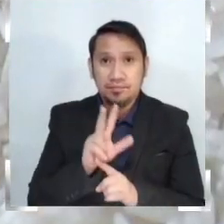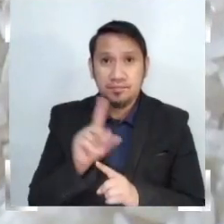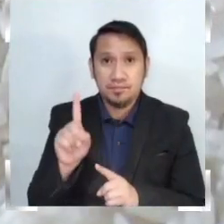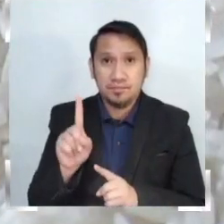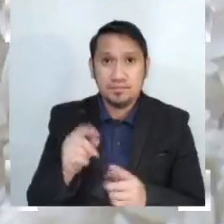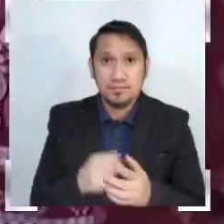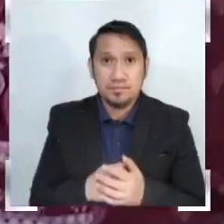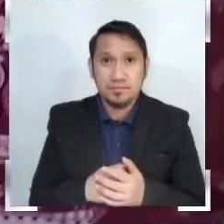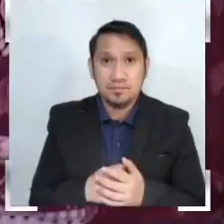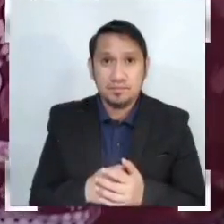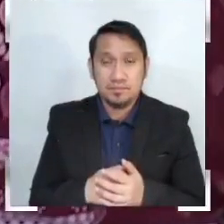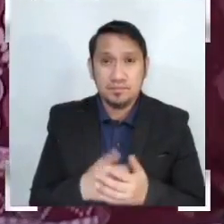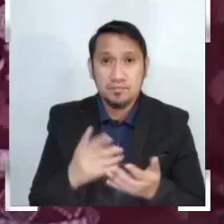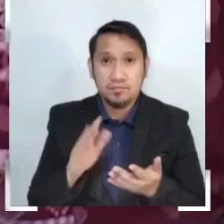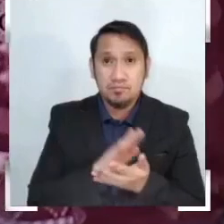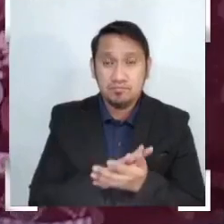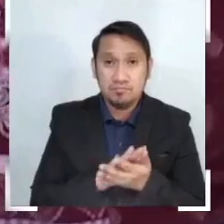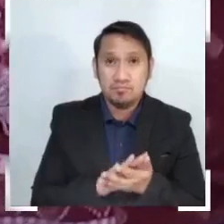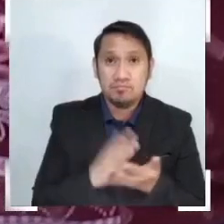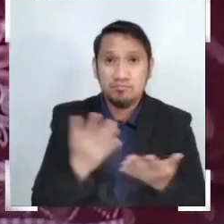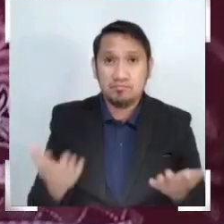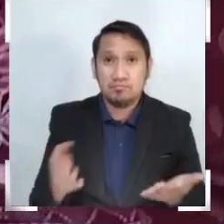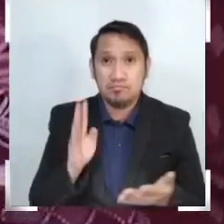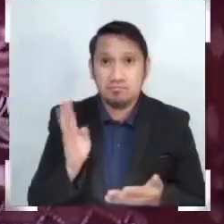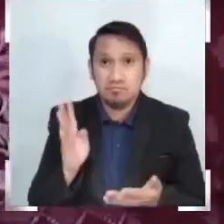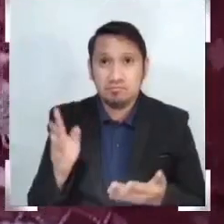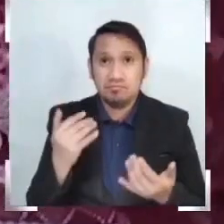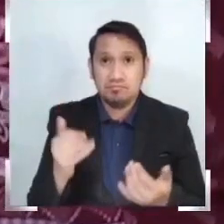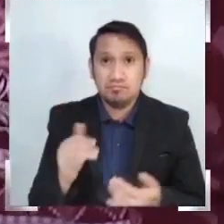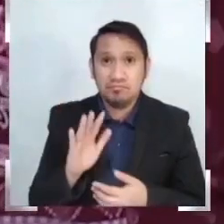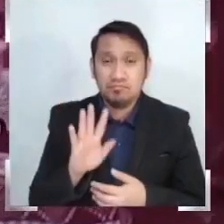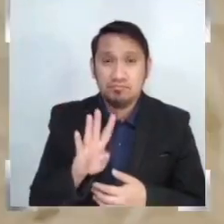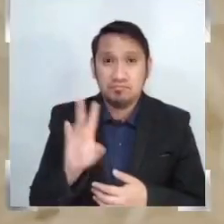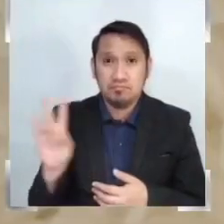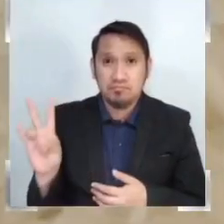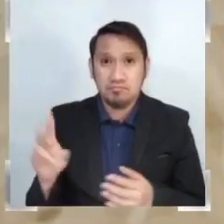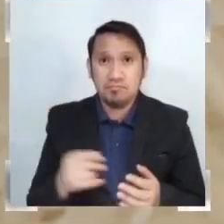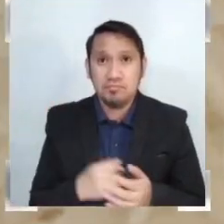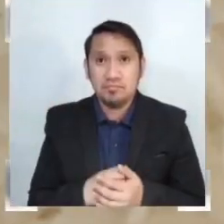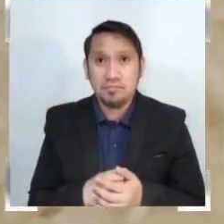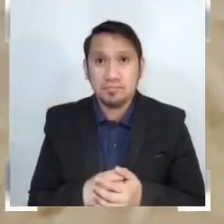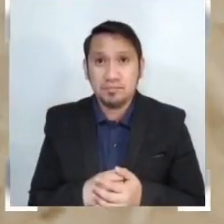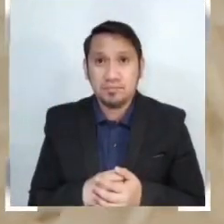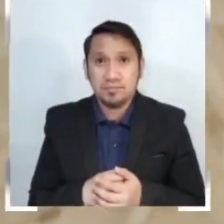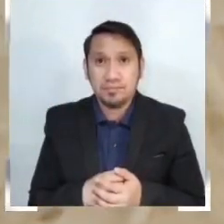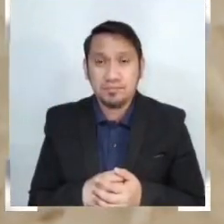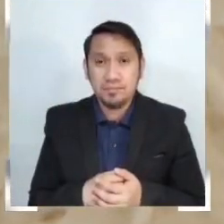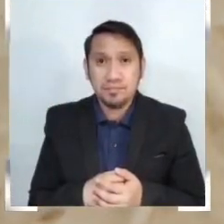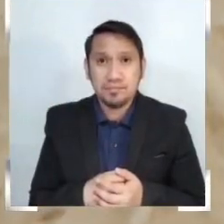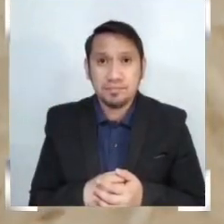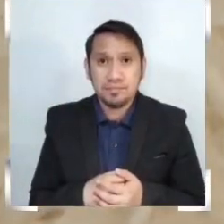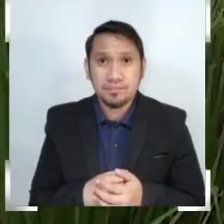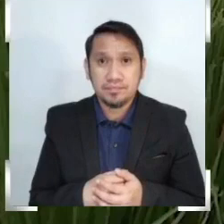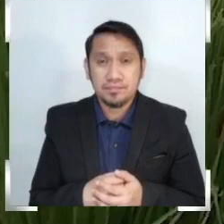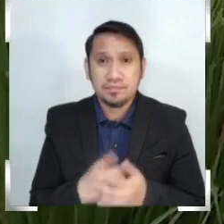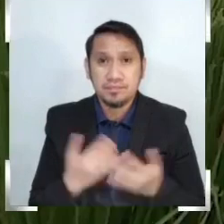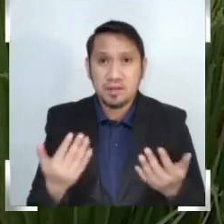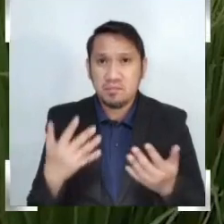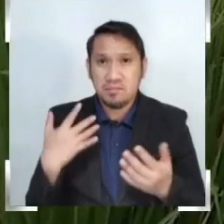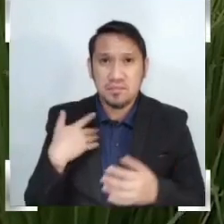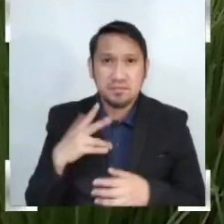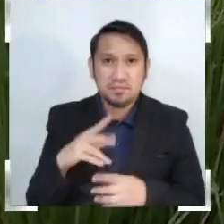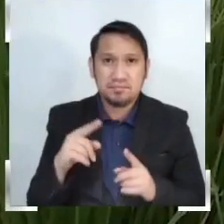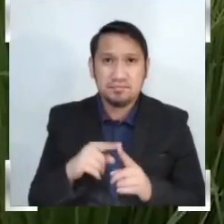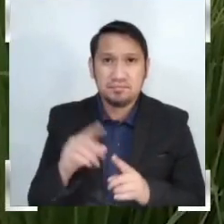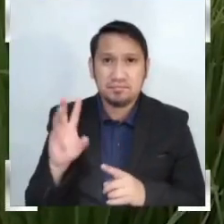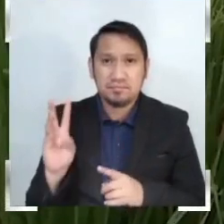Wellbeam 40, yung Premium 47, yung 50. I'm talking about yung Wellbeam. Bago market between 3 to 6 pesos. Iikot